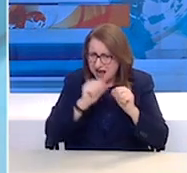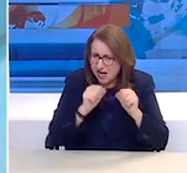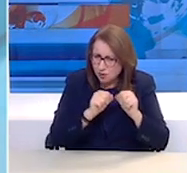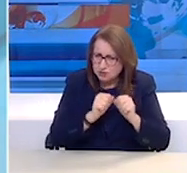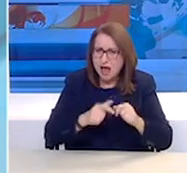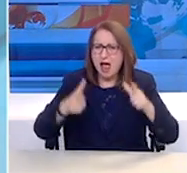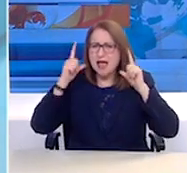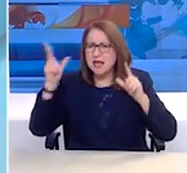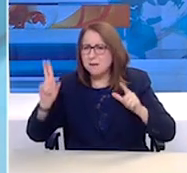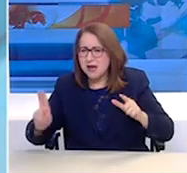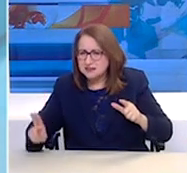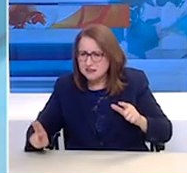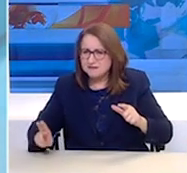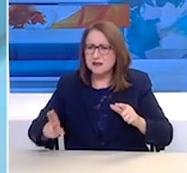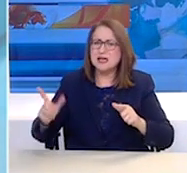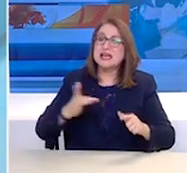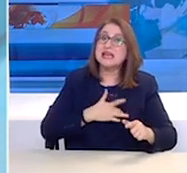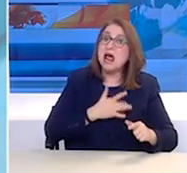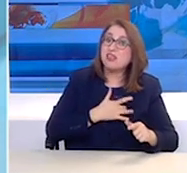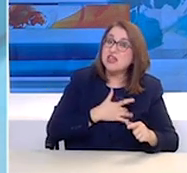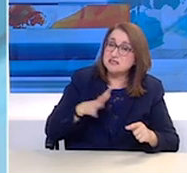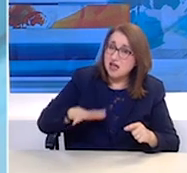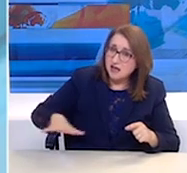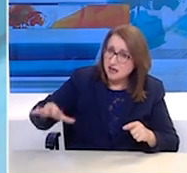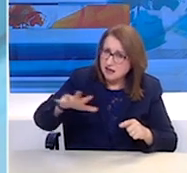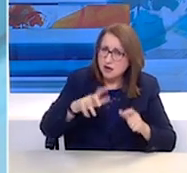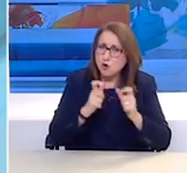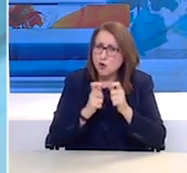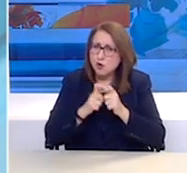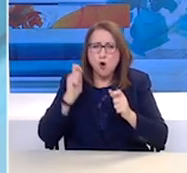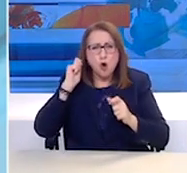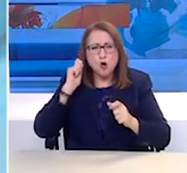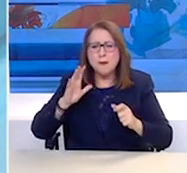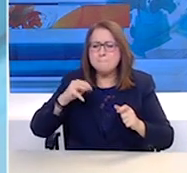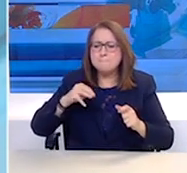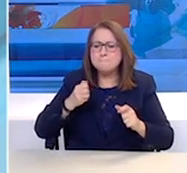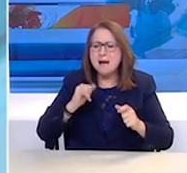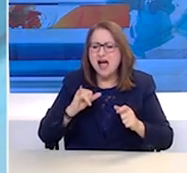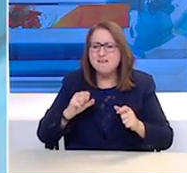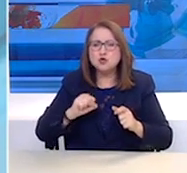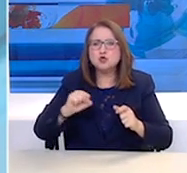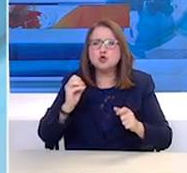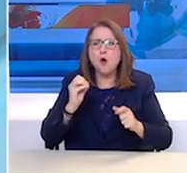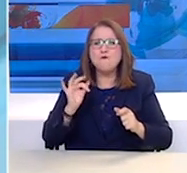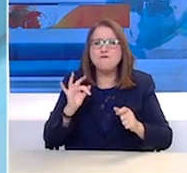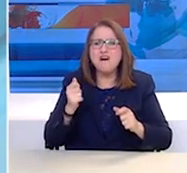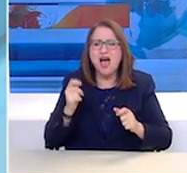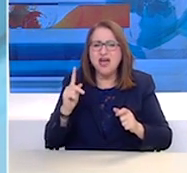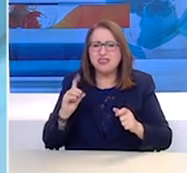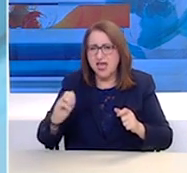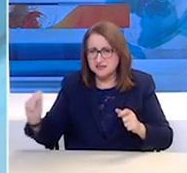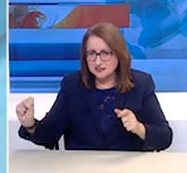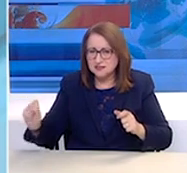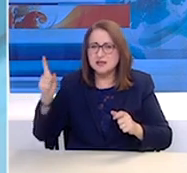Νεάπολη, στην ενότητα της Καρδίτσας, στη Μαύρικα και στην περιοχή των Σοφάδων, στον Παλαιό Οικισμό Νέα Ζωή, και